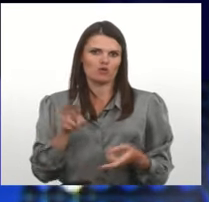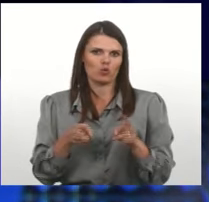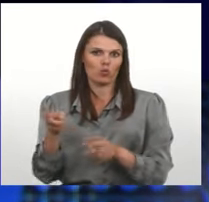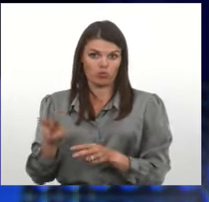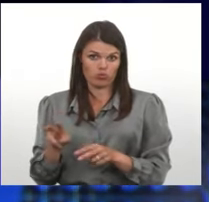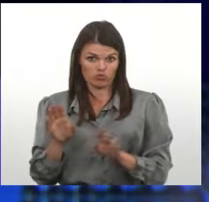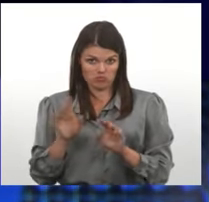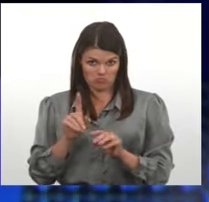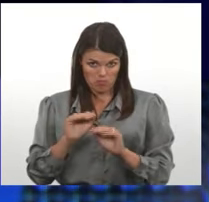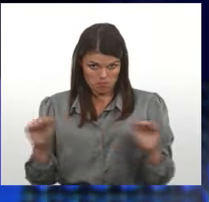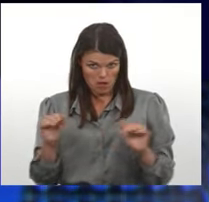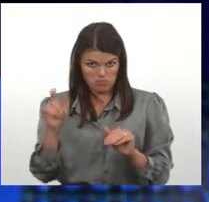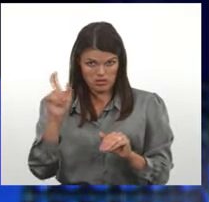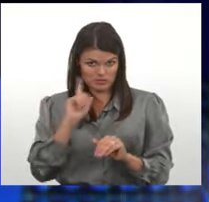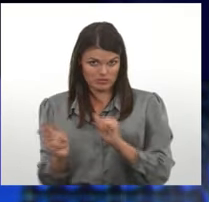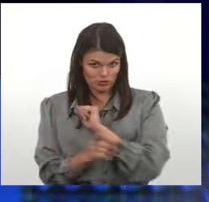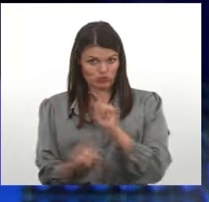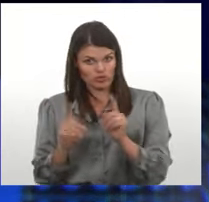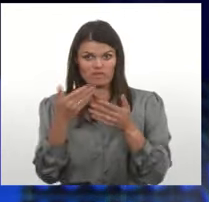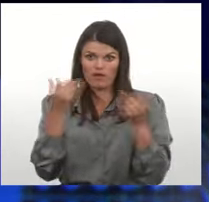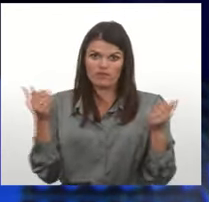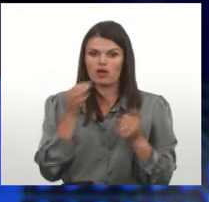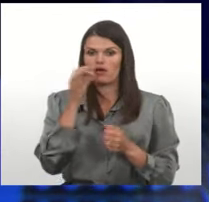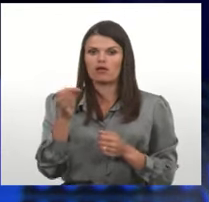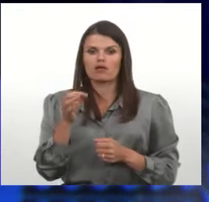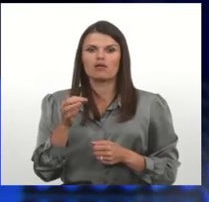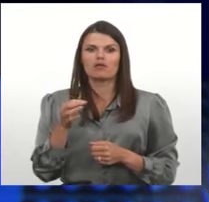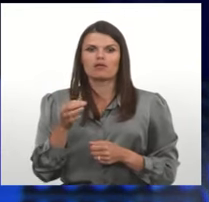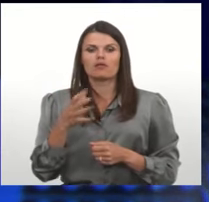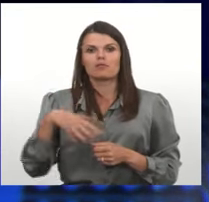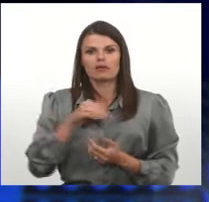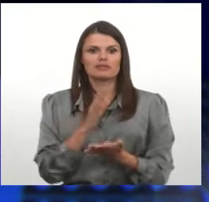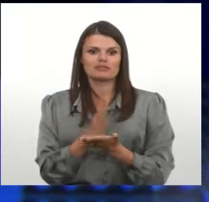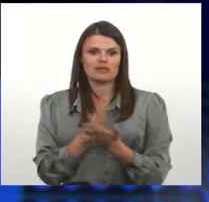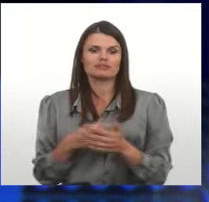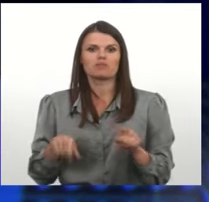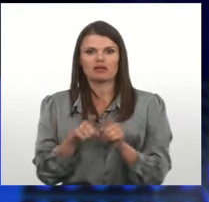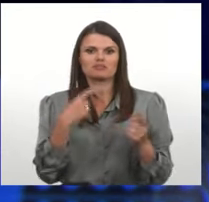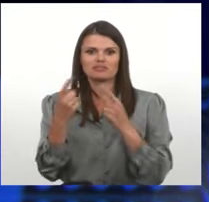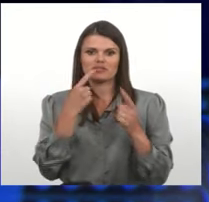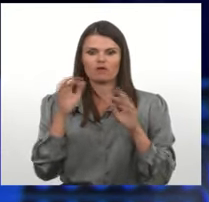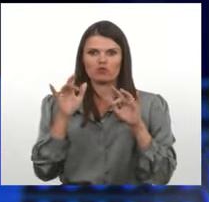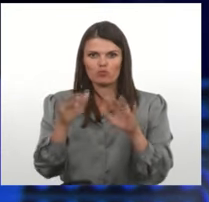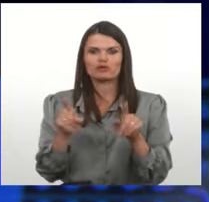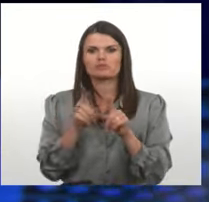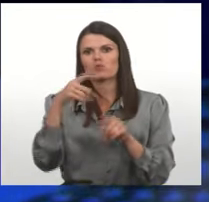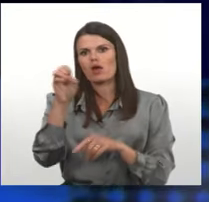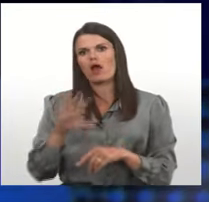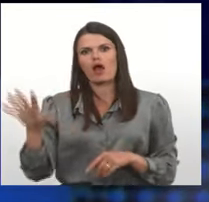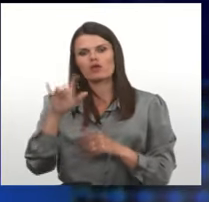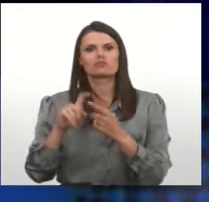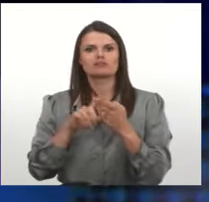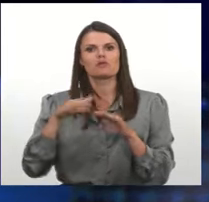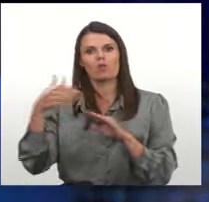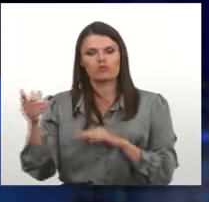pamats Izraels sodīšanai, vai ne? Tātad mēs esam arī sarunu procesā, teiksim, arī no Eiropas Saimnības puses ar